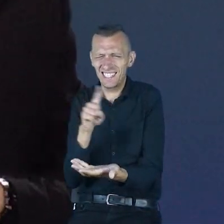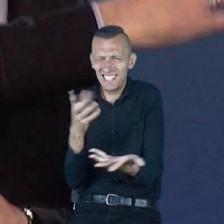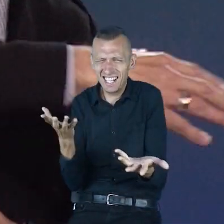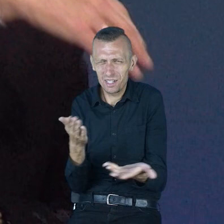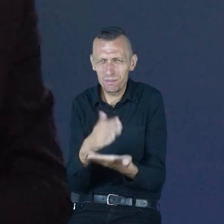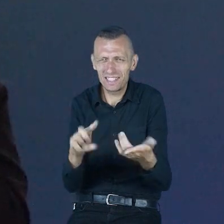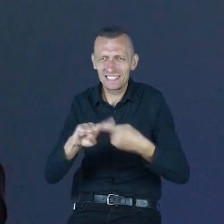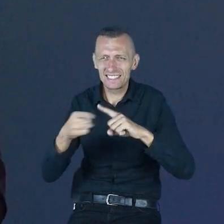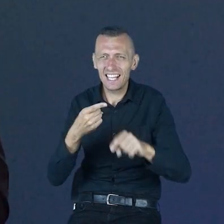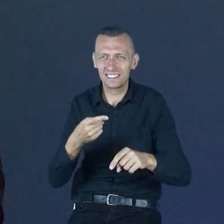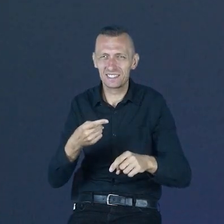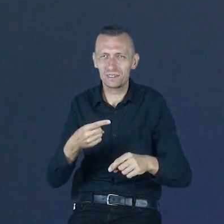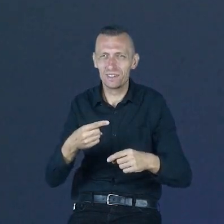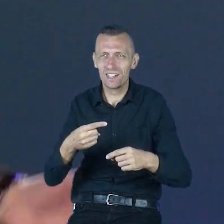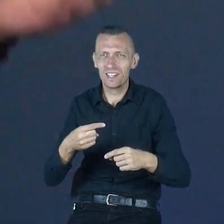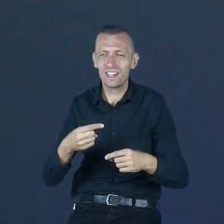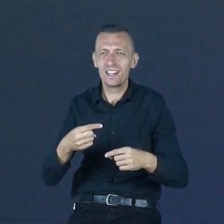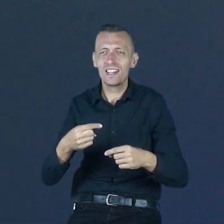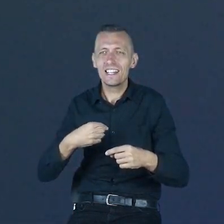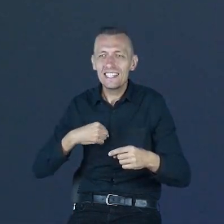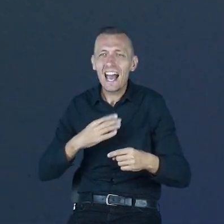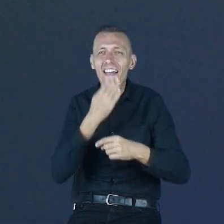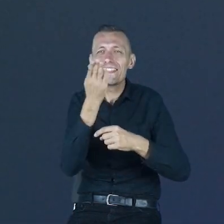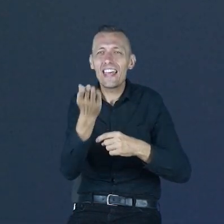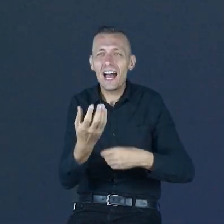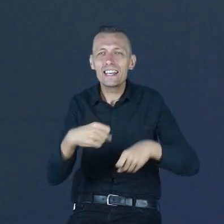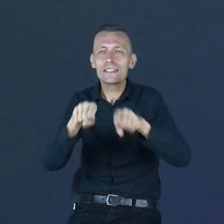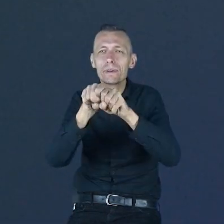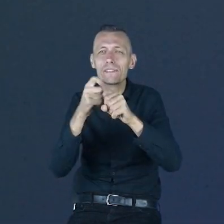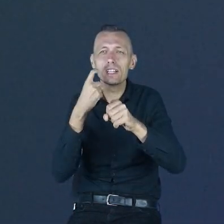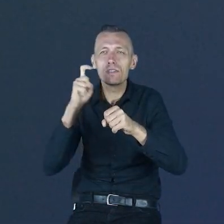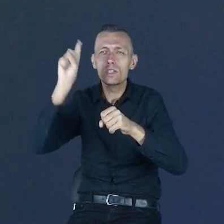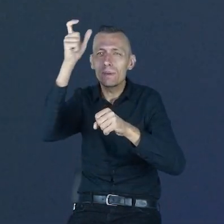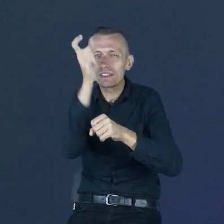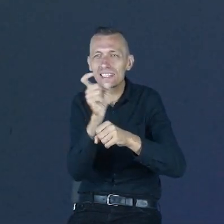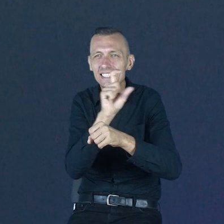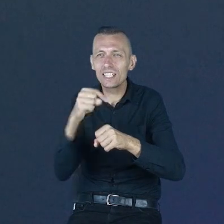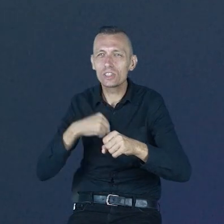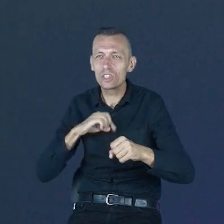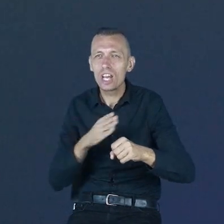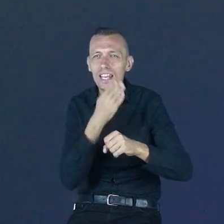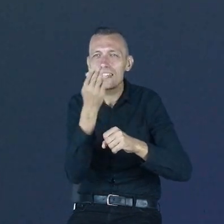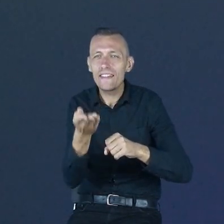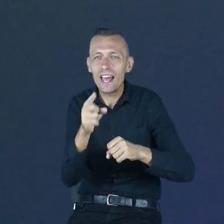przez krzyż i zmartwychwstanie. Chcę Ci dawać to zabezpieczenie.